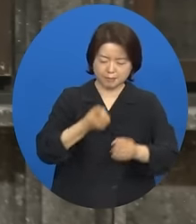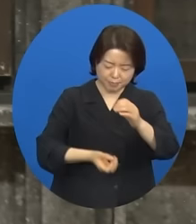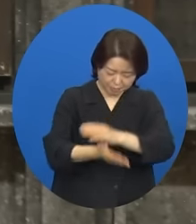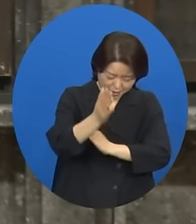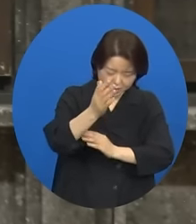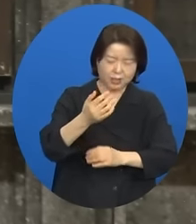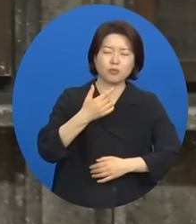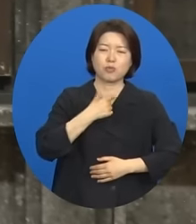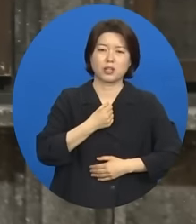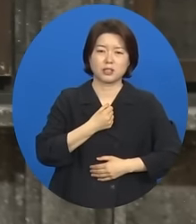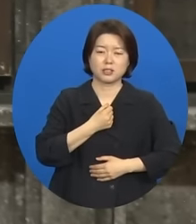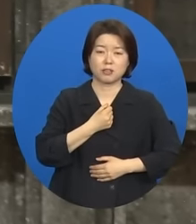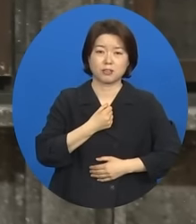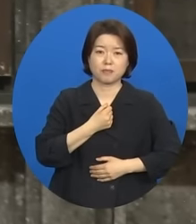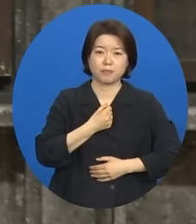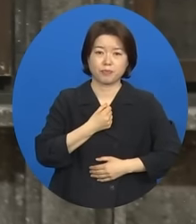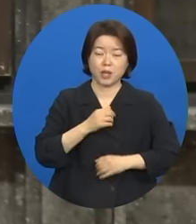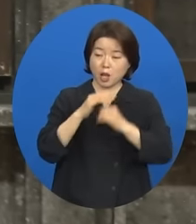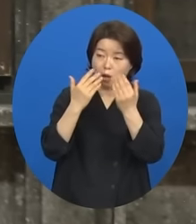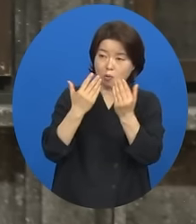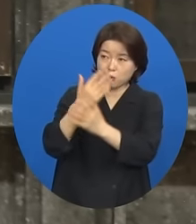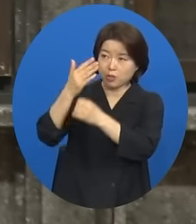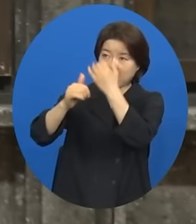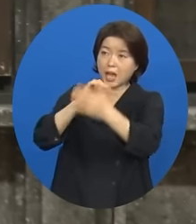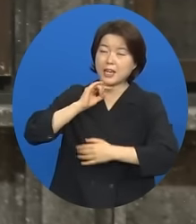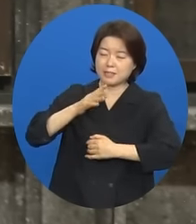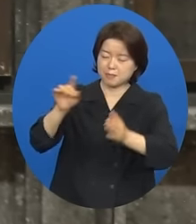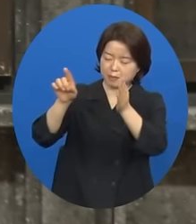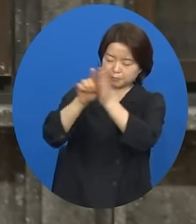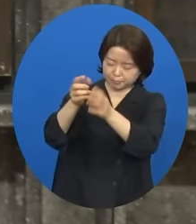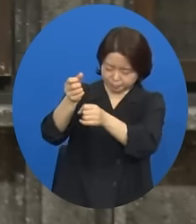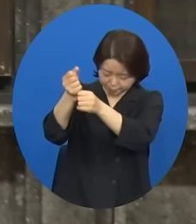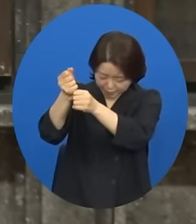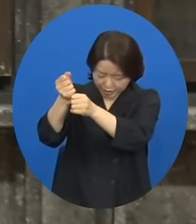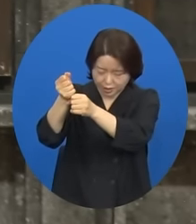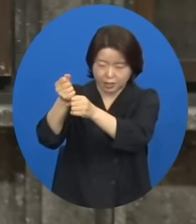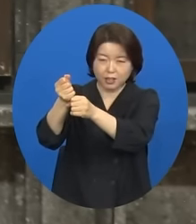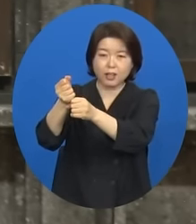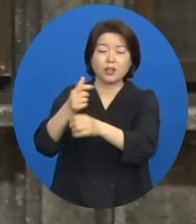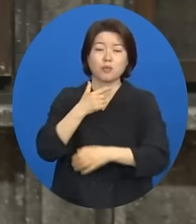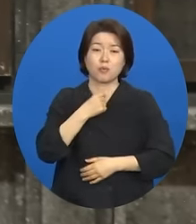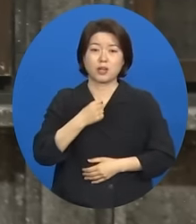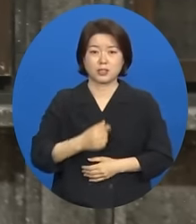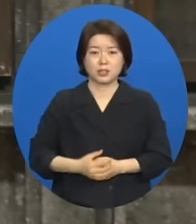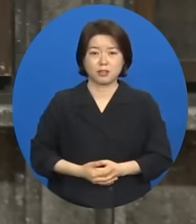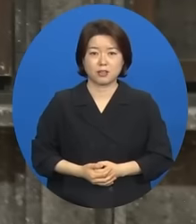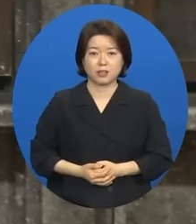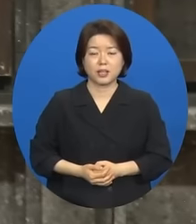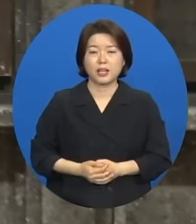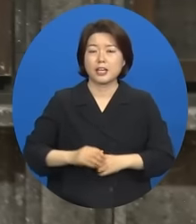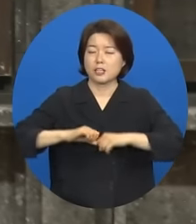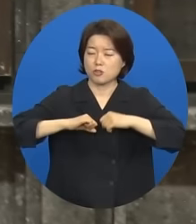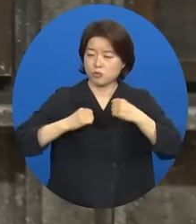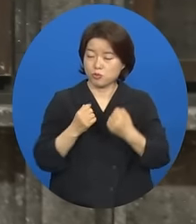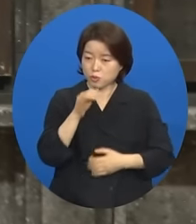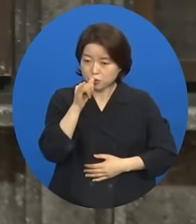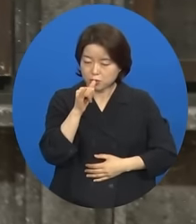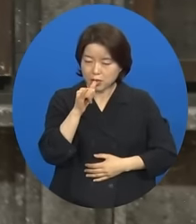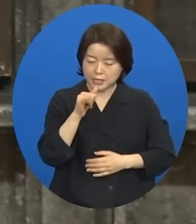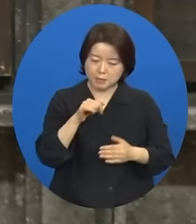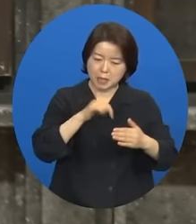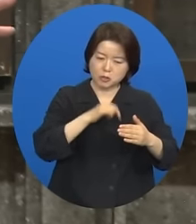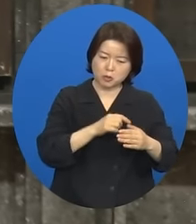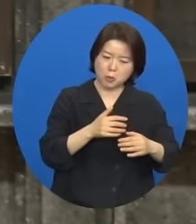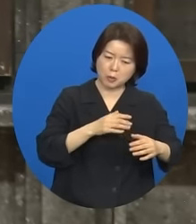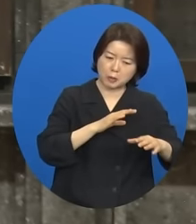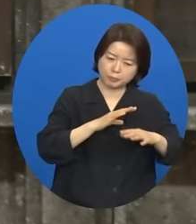원하세요. 온전히 그분을 신뢰하기를 원하신다는 거예요. 순종은 했지만 불안해서